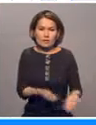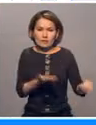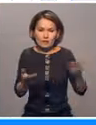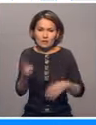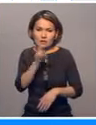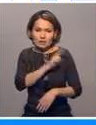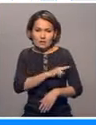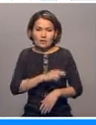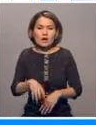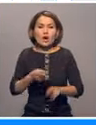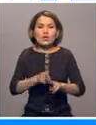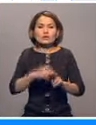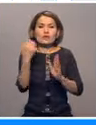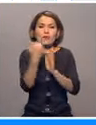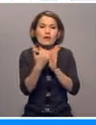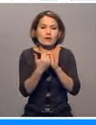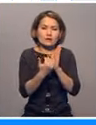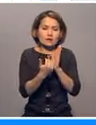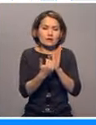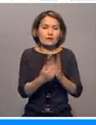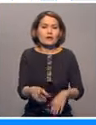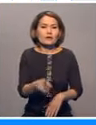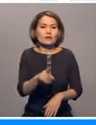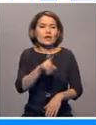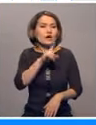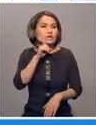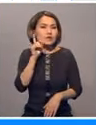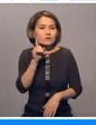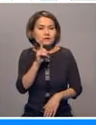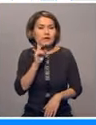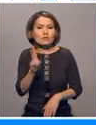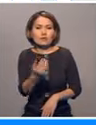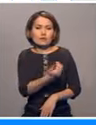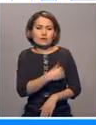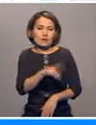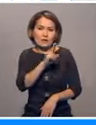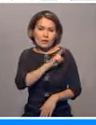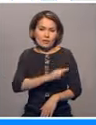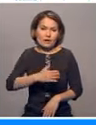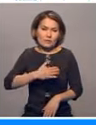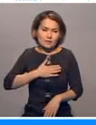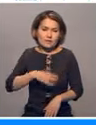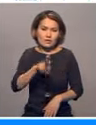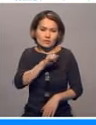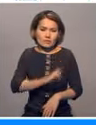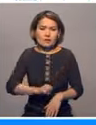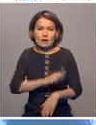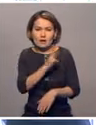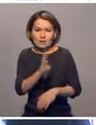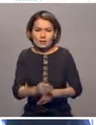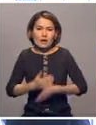жол бағдарламасы бойынша қанша жастар қай жерде жұмыс істегісі келетінін біледі. Сол тізім арқылы үкімет